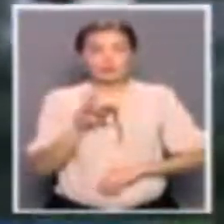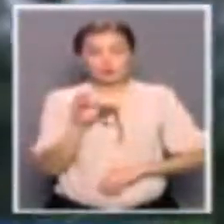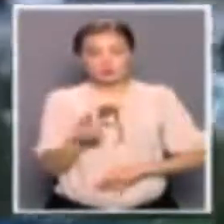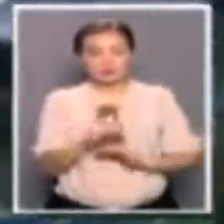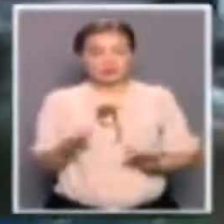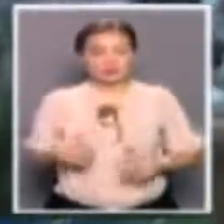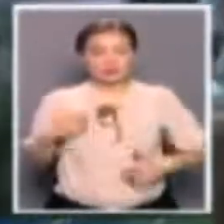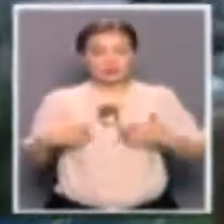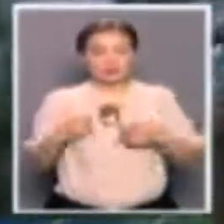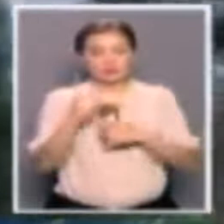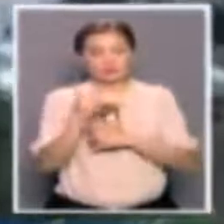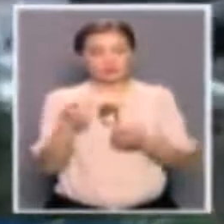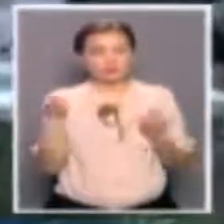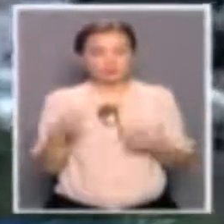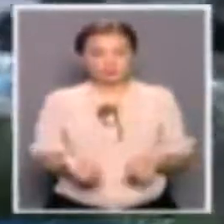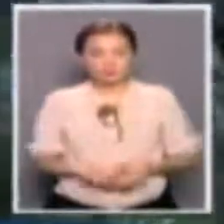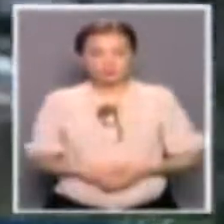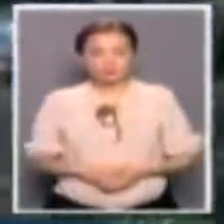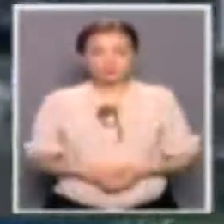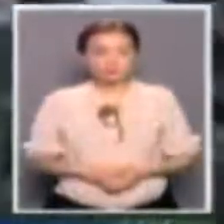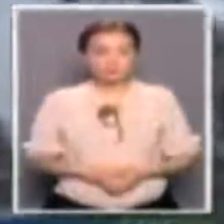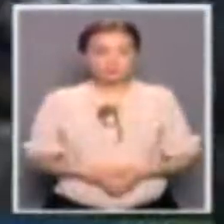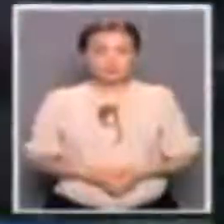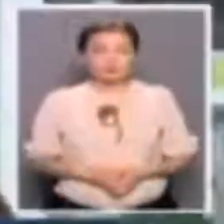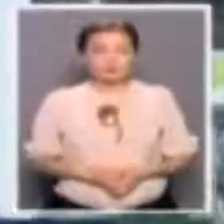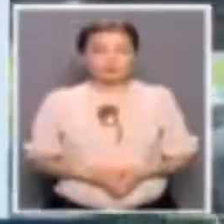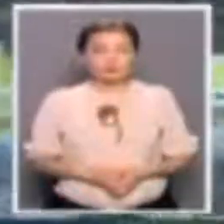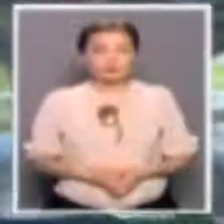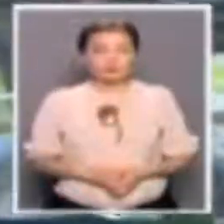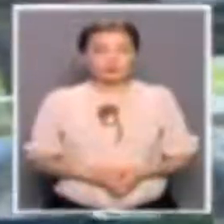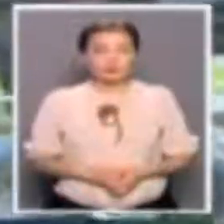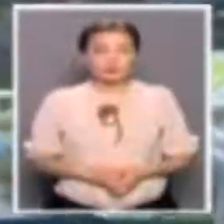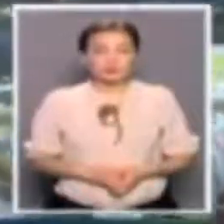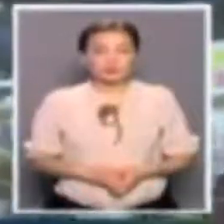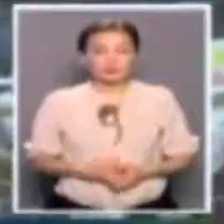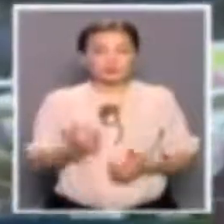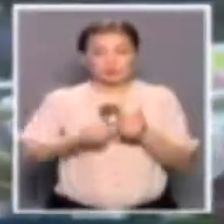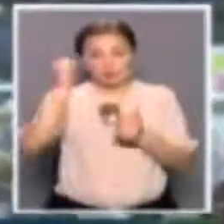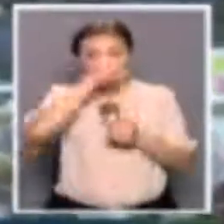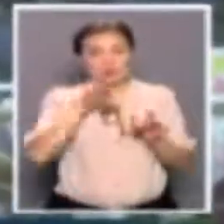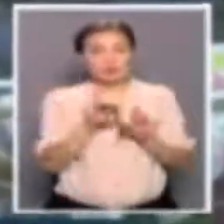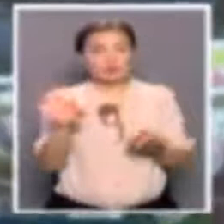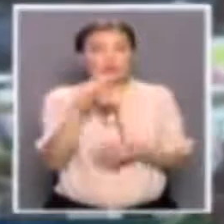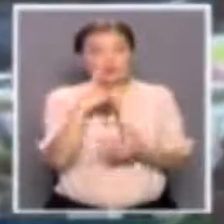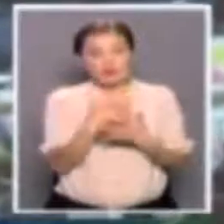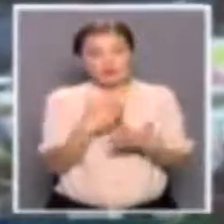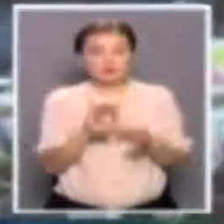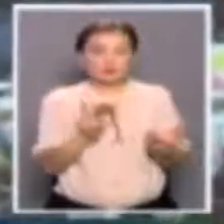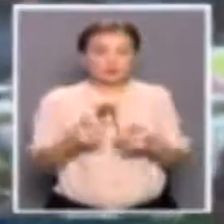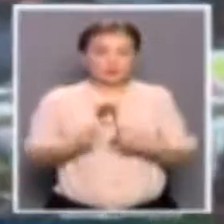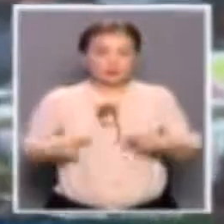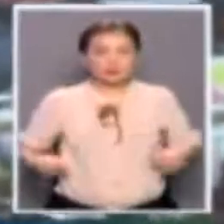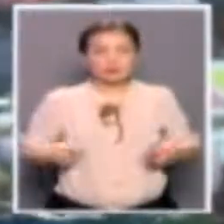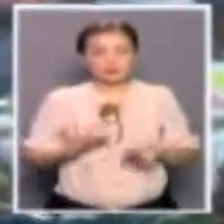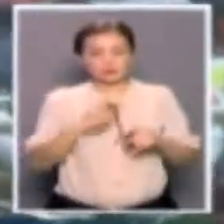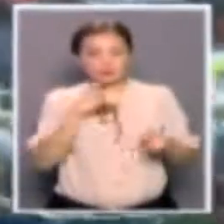Мои дети, внуки не пользуются ими, так как они боятся. Ежегодно рассказывают, показывают о их вреде.